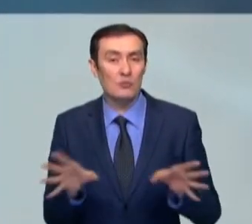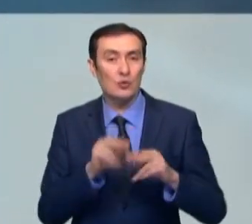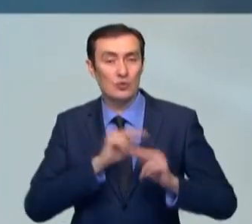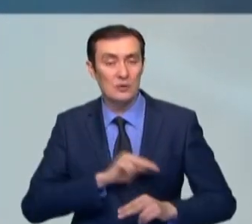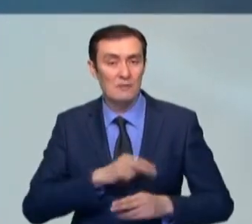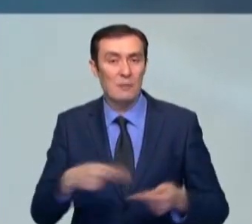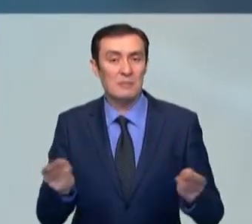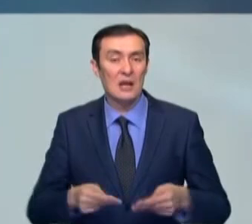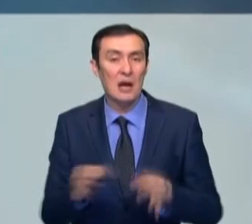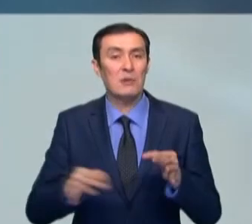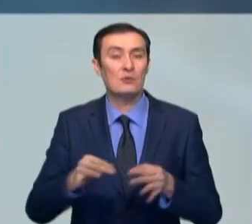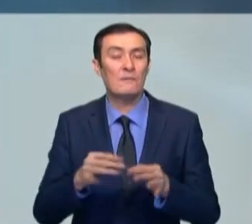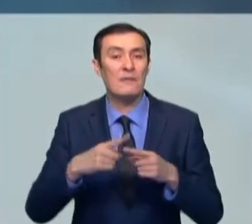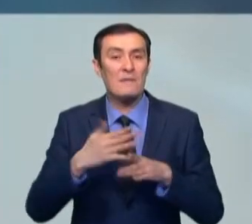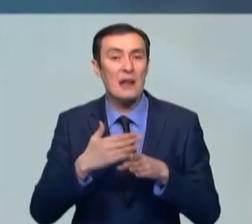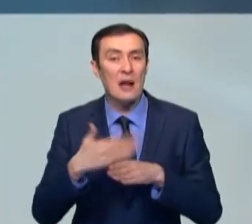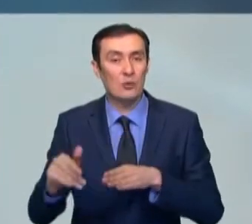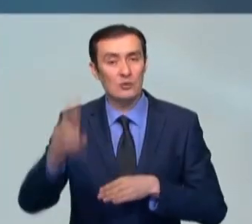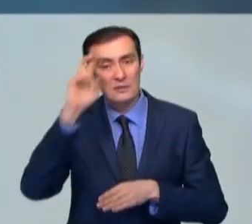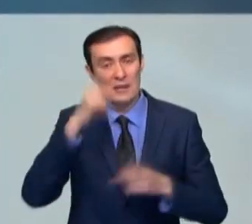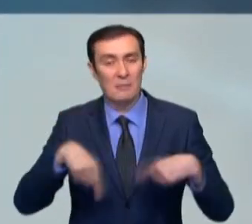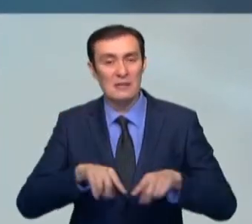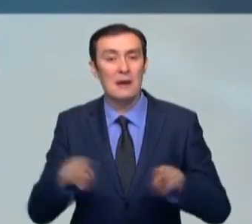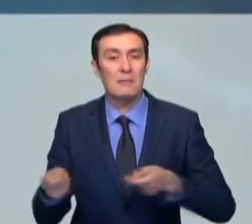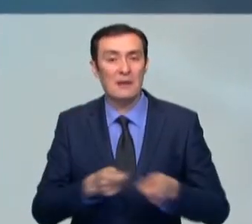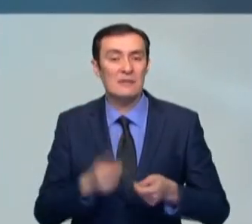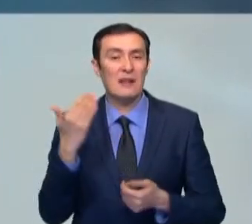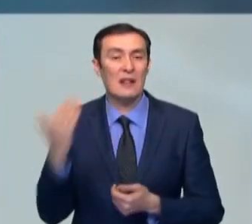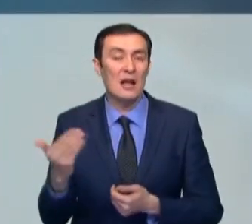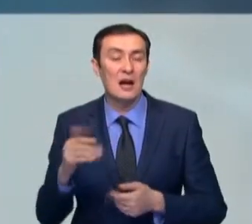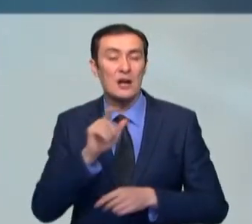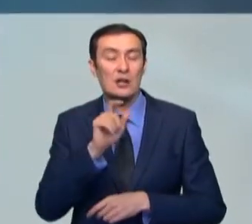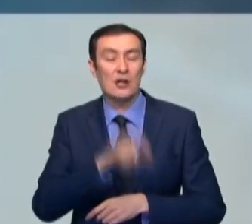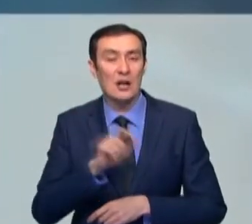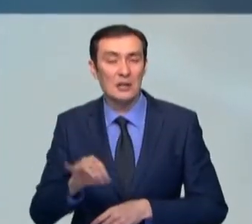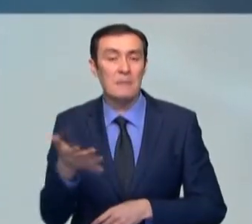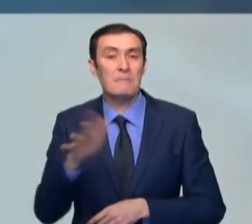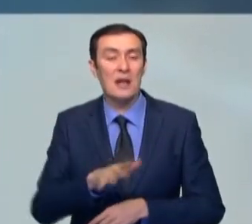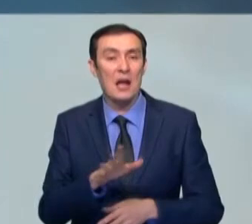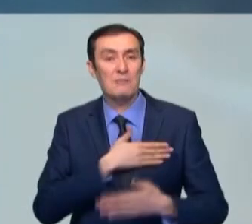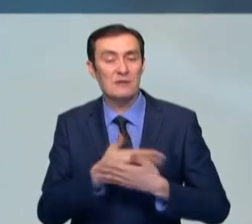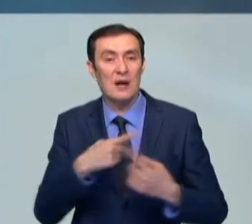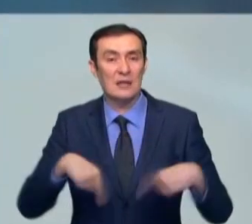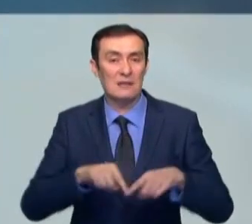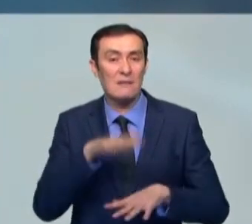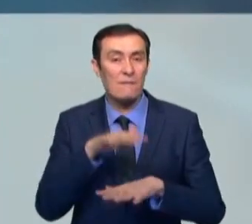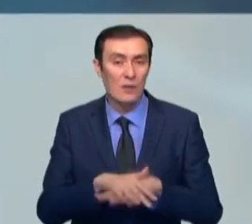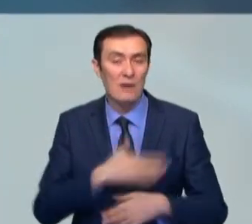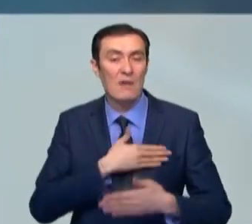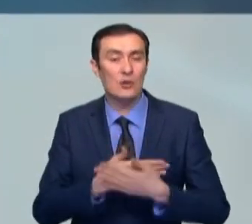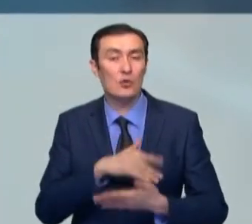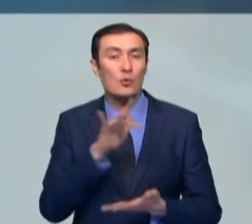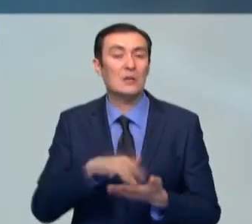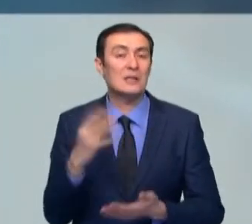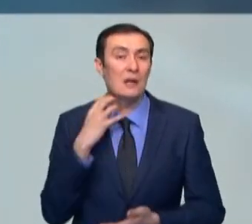сотрудничестве подписали областной филиал Государственной корпорации правительства для граждан и 5 общественных организаций, в числе которых фонд